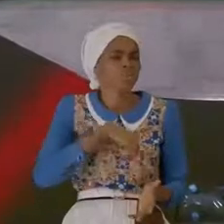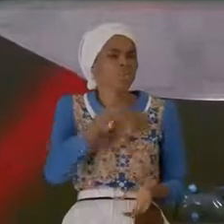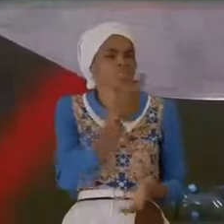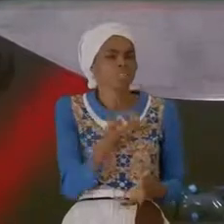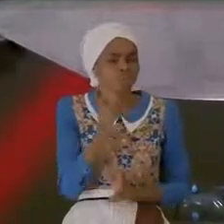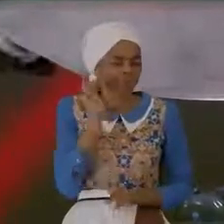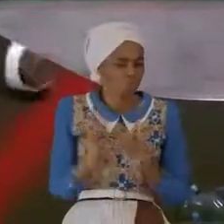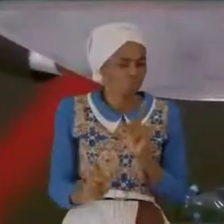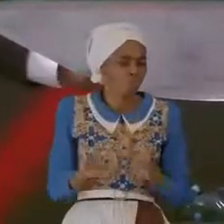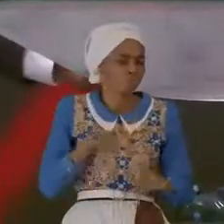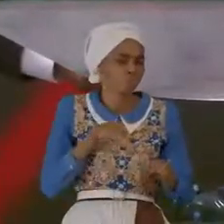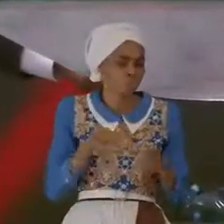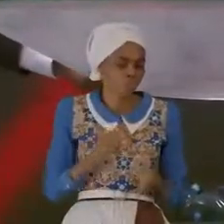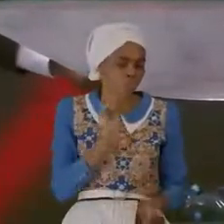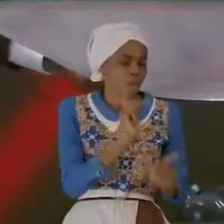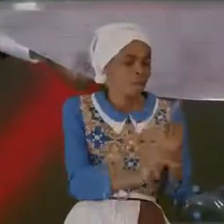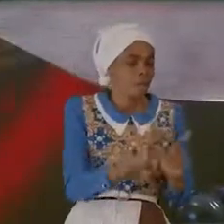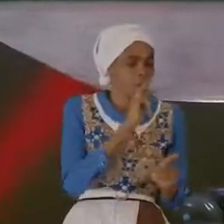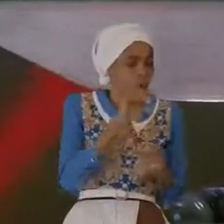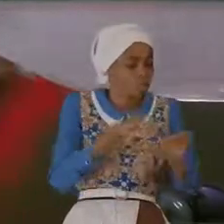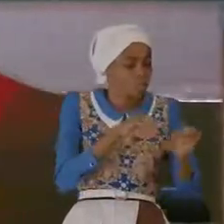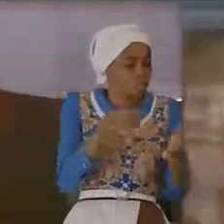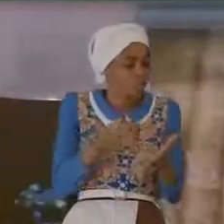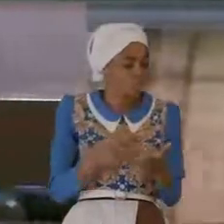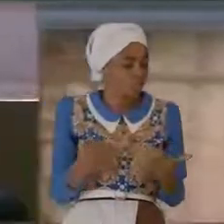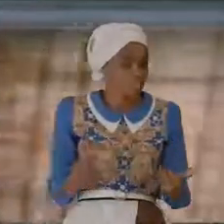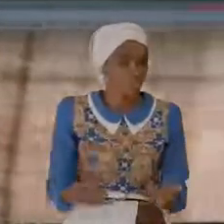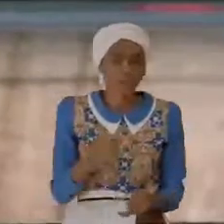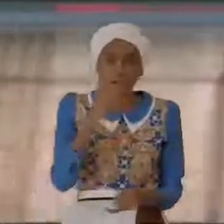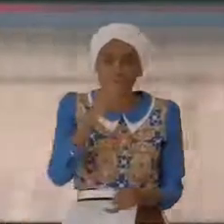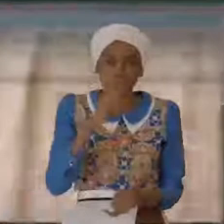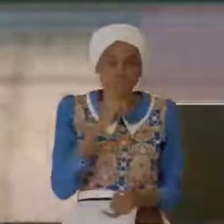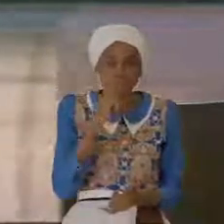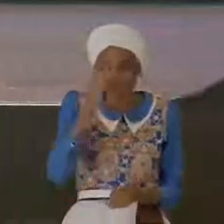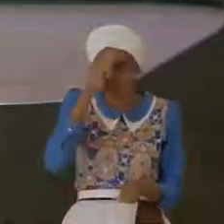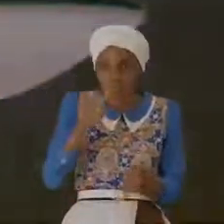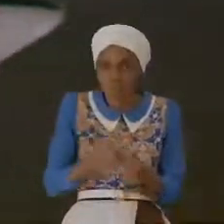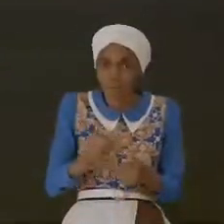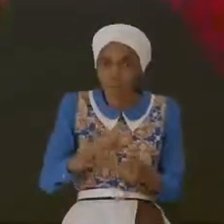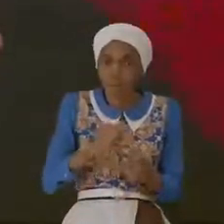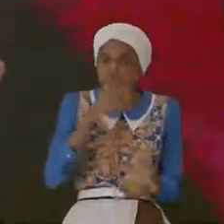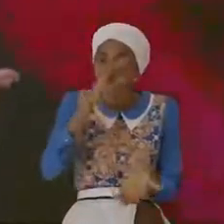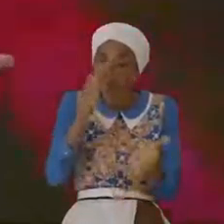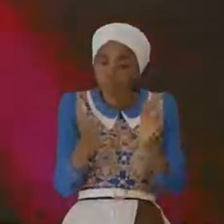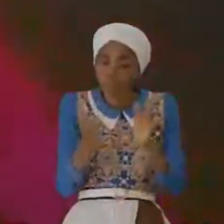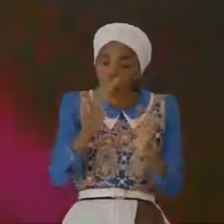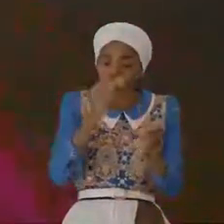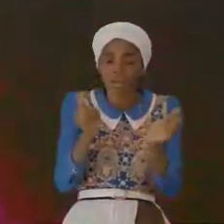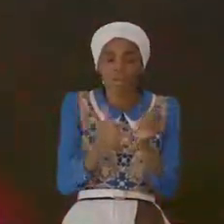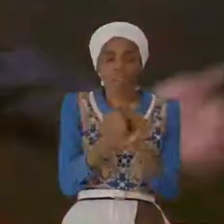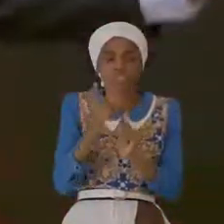la chose normale que les religieux font. Et tu ne te rappelles pas de